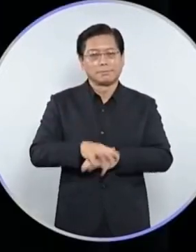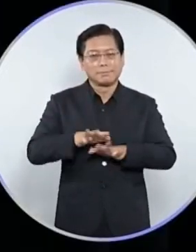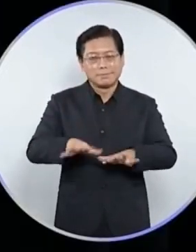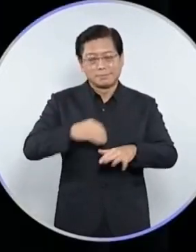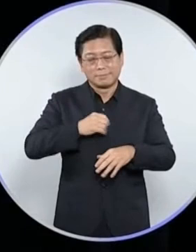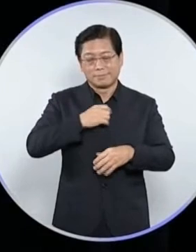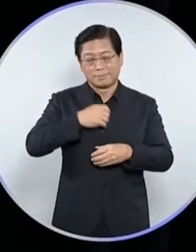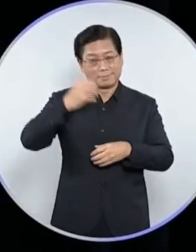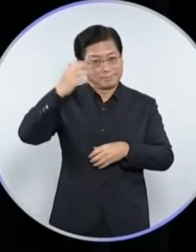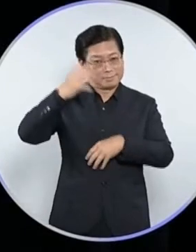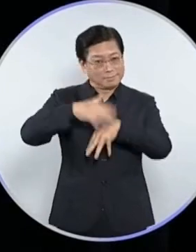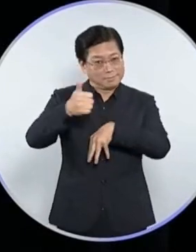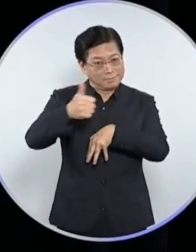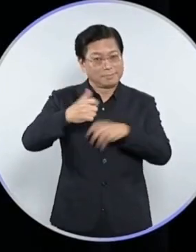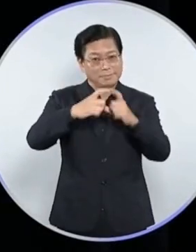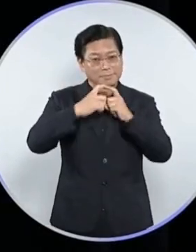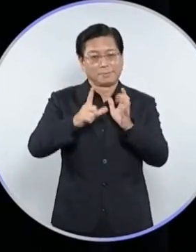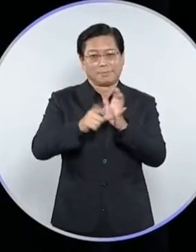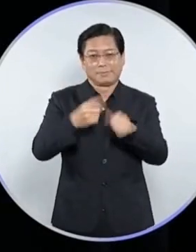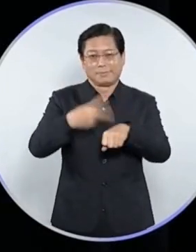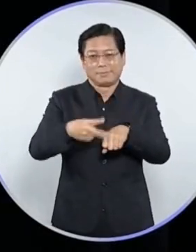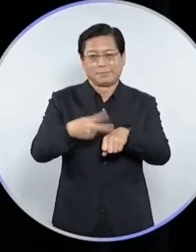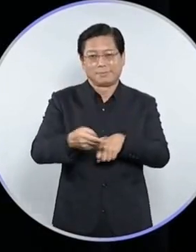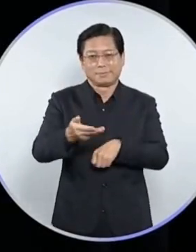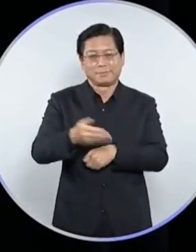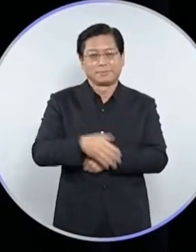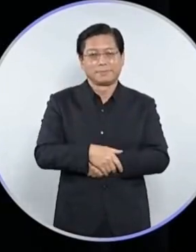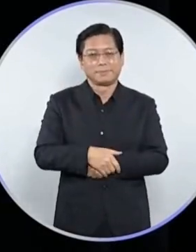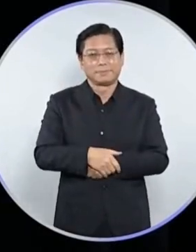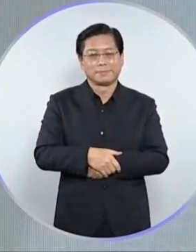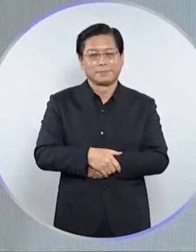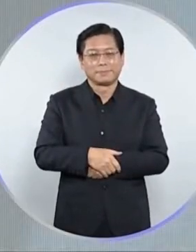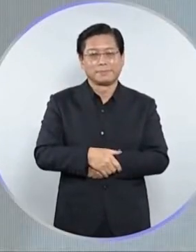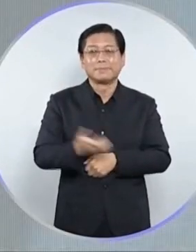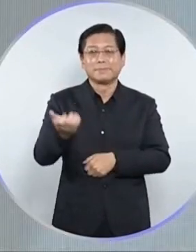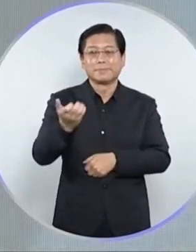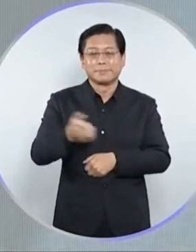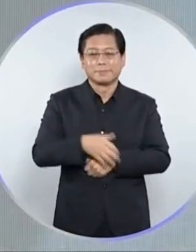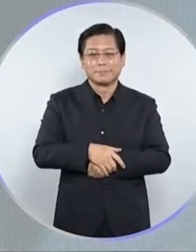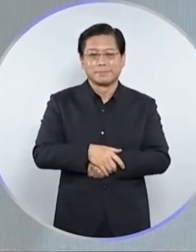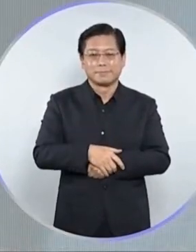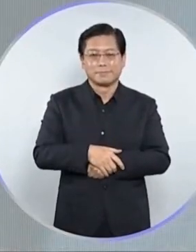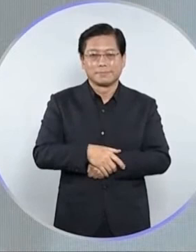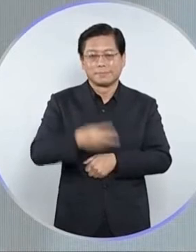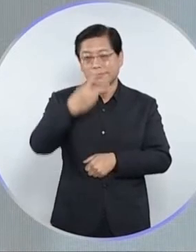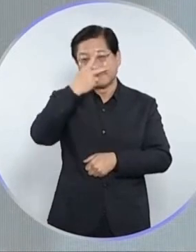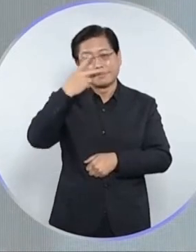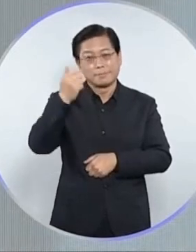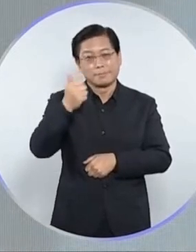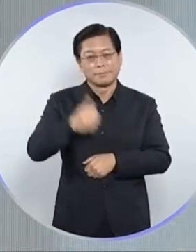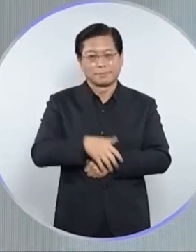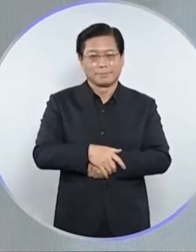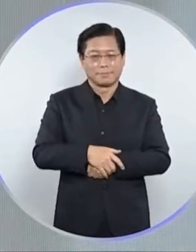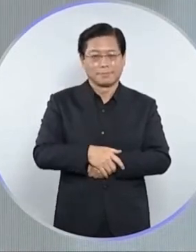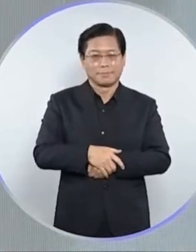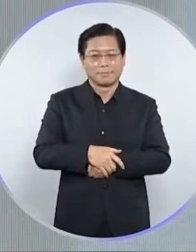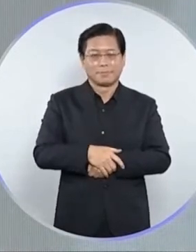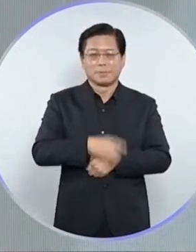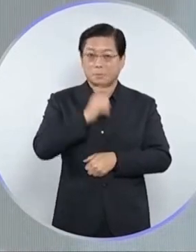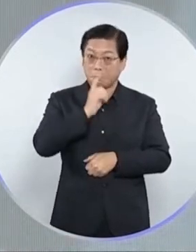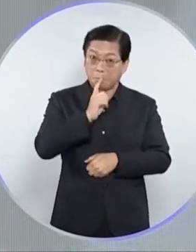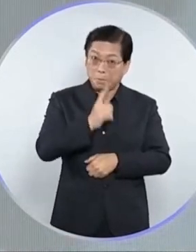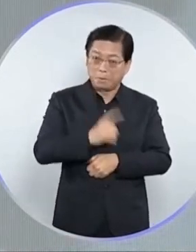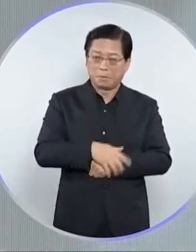请侯友宜先生回答，时间两分钟，请回答。 刚刚赖清德先生讲一